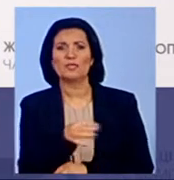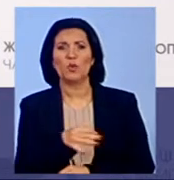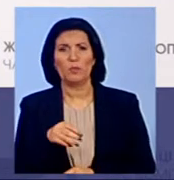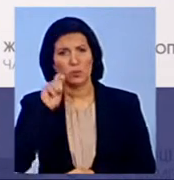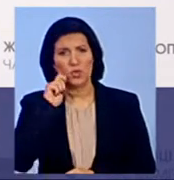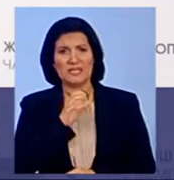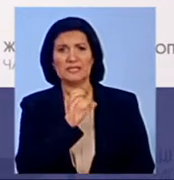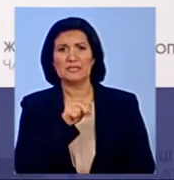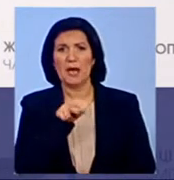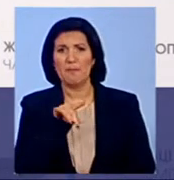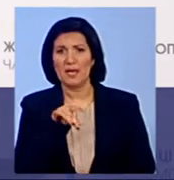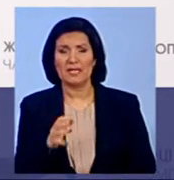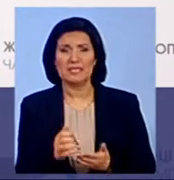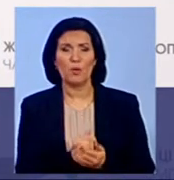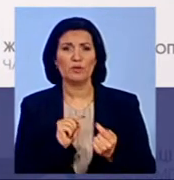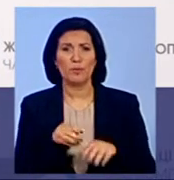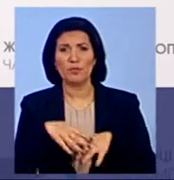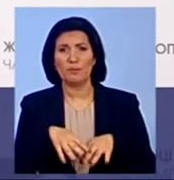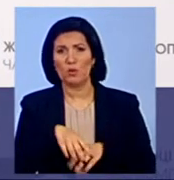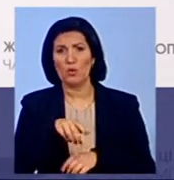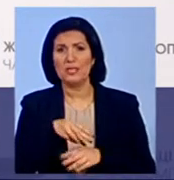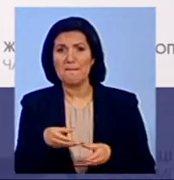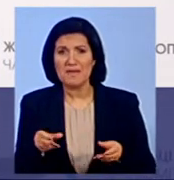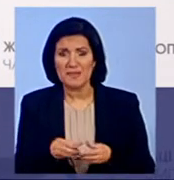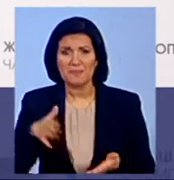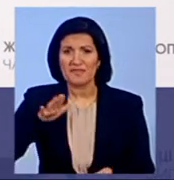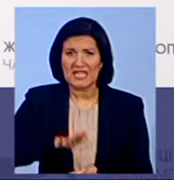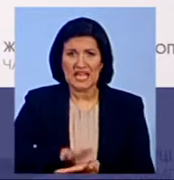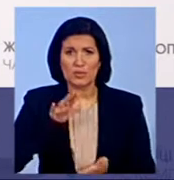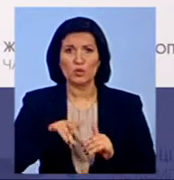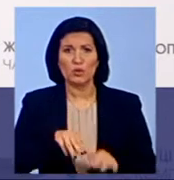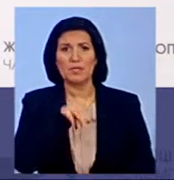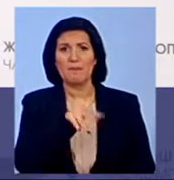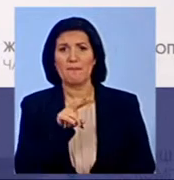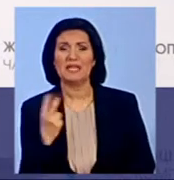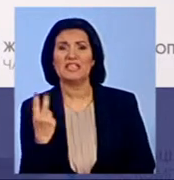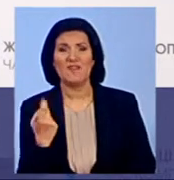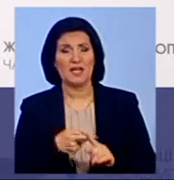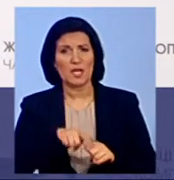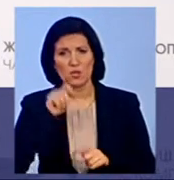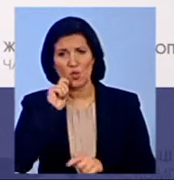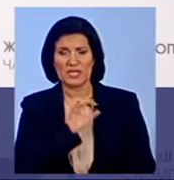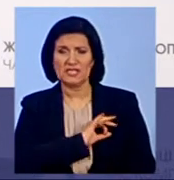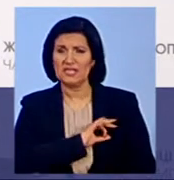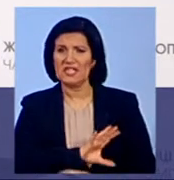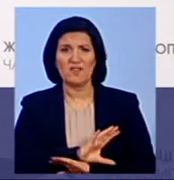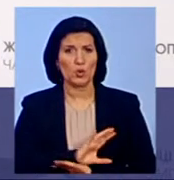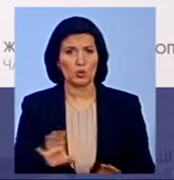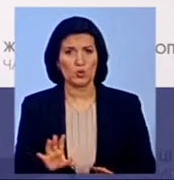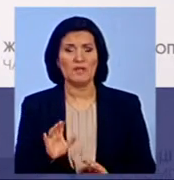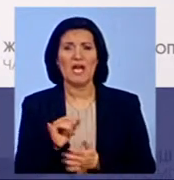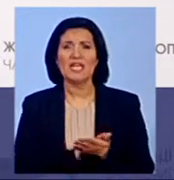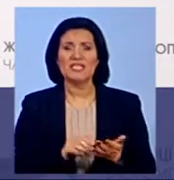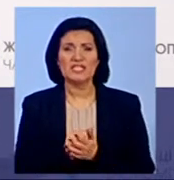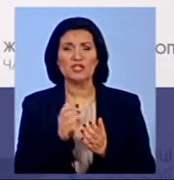сапери знаходять протипіхотні міни натискної дії ПМН-2, які Україна не використовує та їх